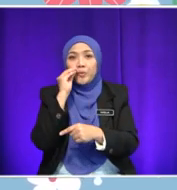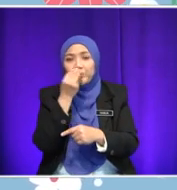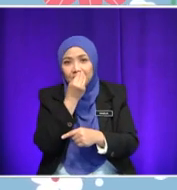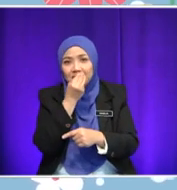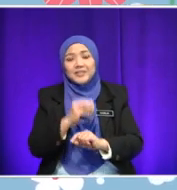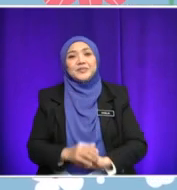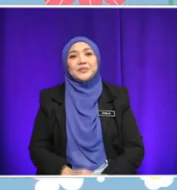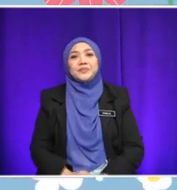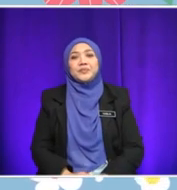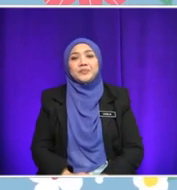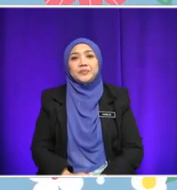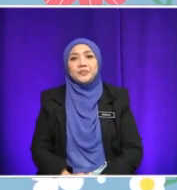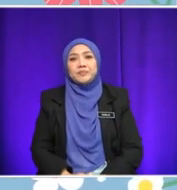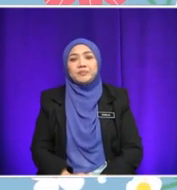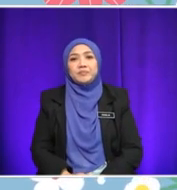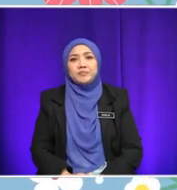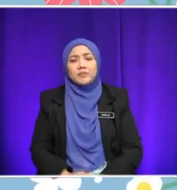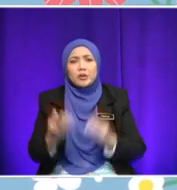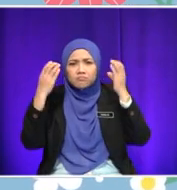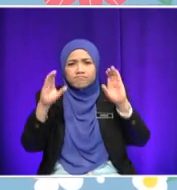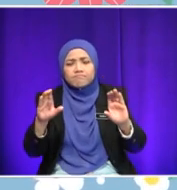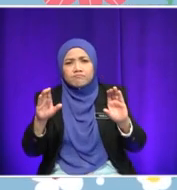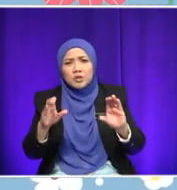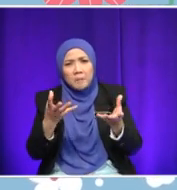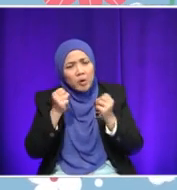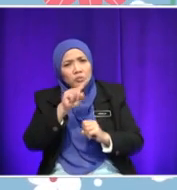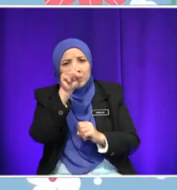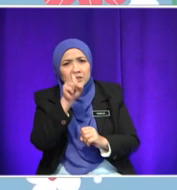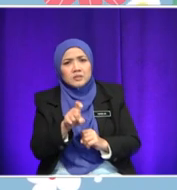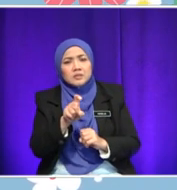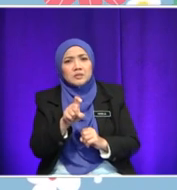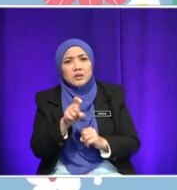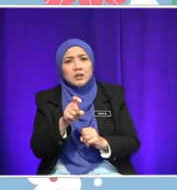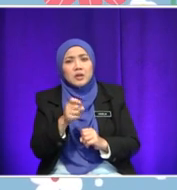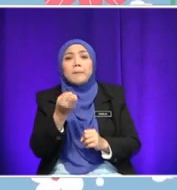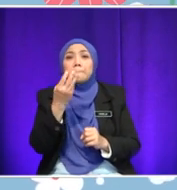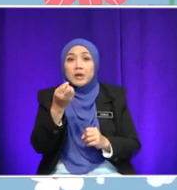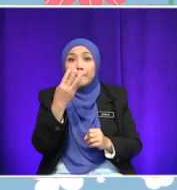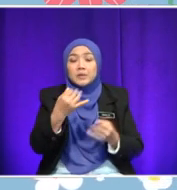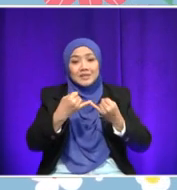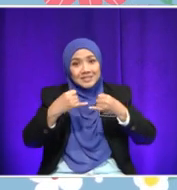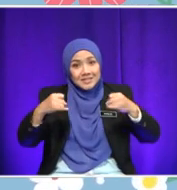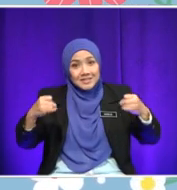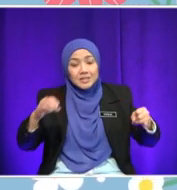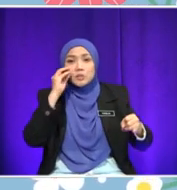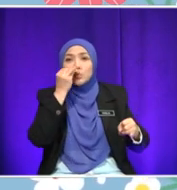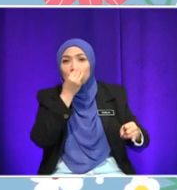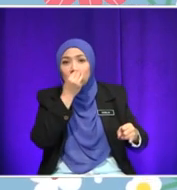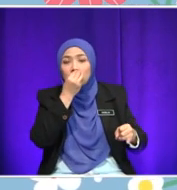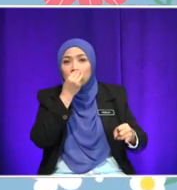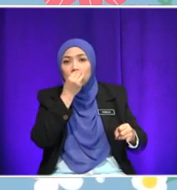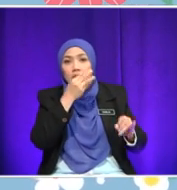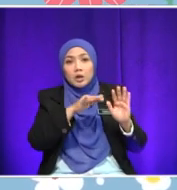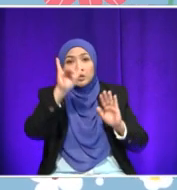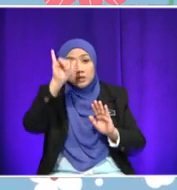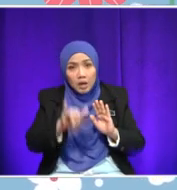hasilkan sebentar lagi untuk sesuatu gubahan berapa jenis bunga untuk saya gunakan